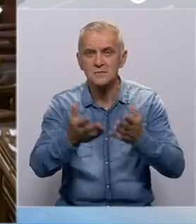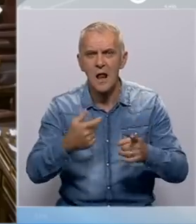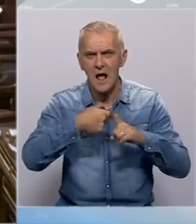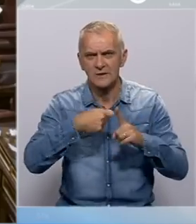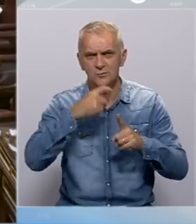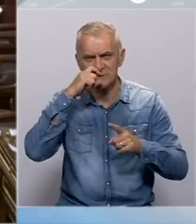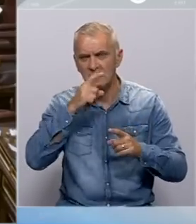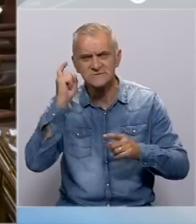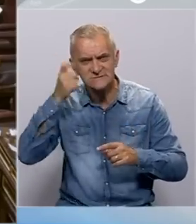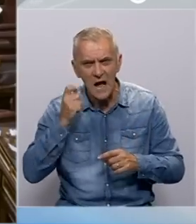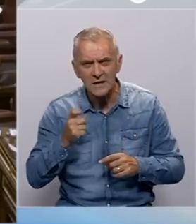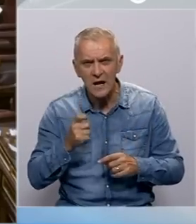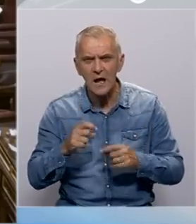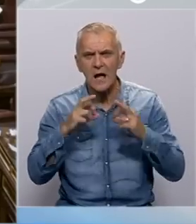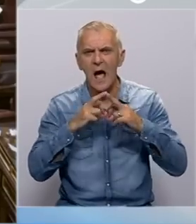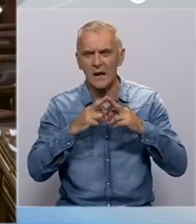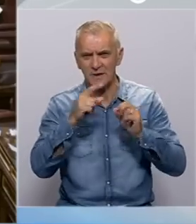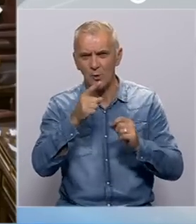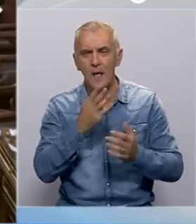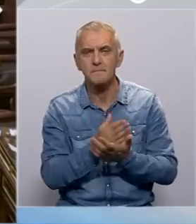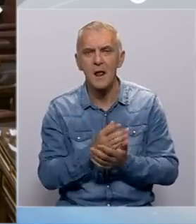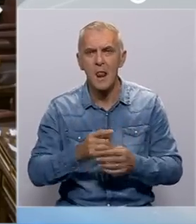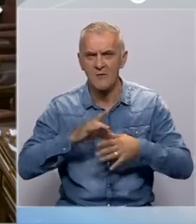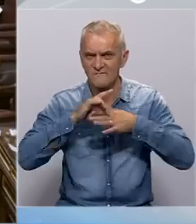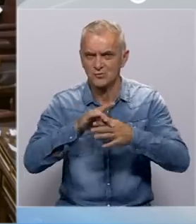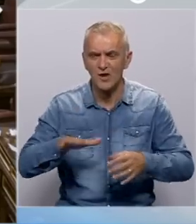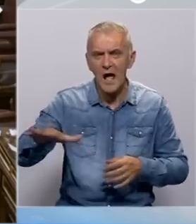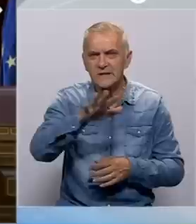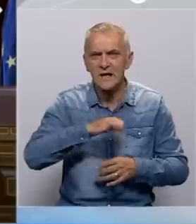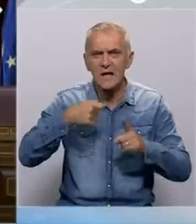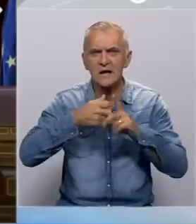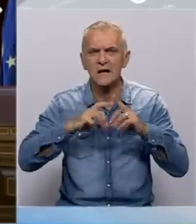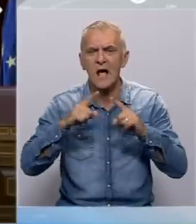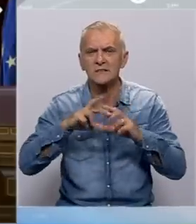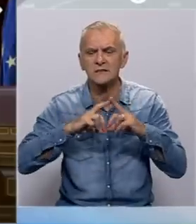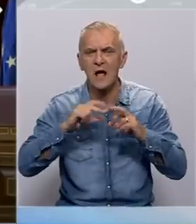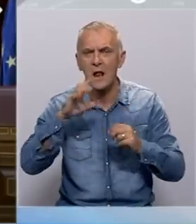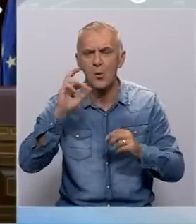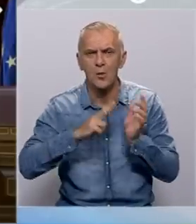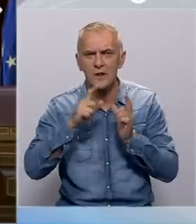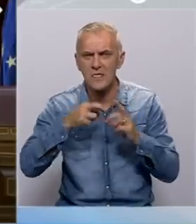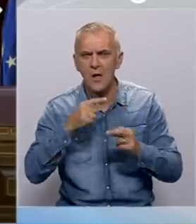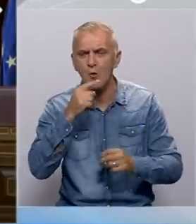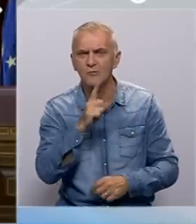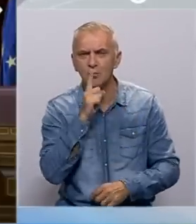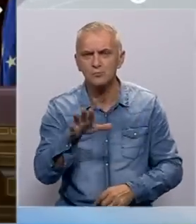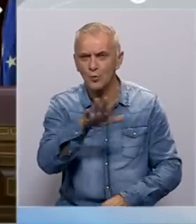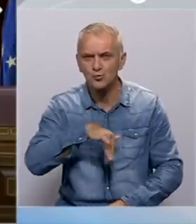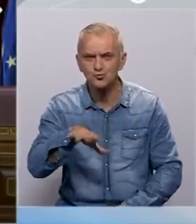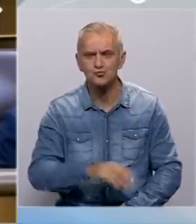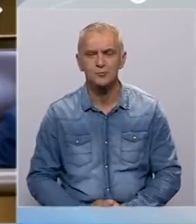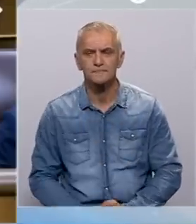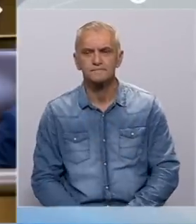katalonske separatističke stranke. Armengol je bila čelnica regije na katalonskom govornom području.